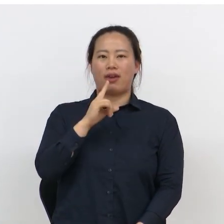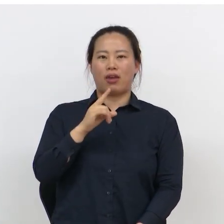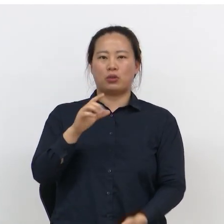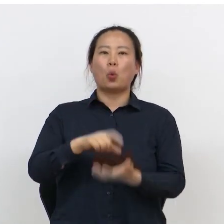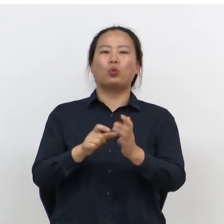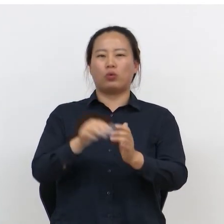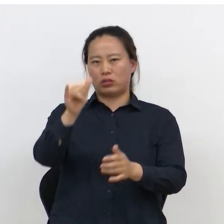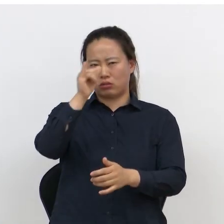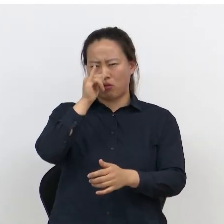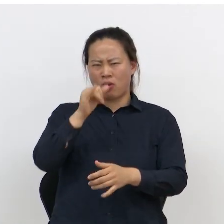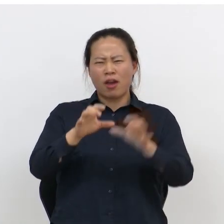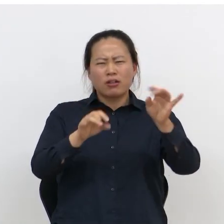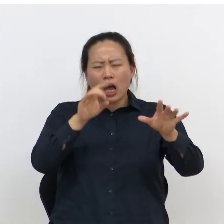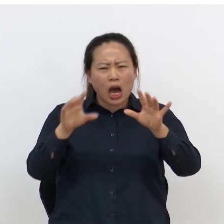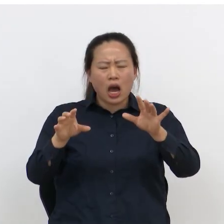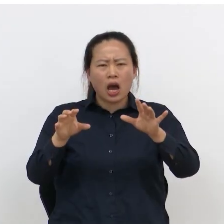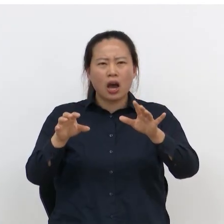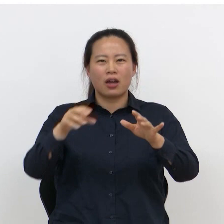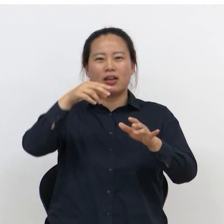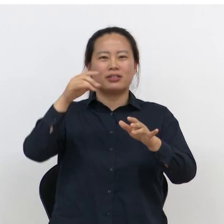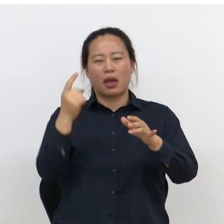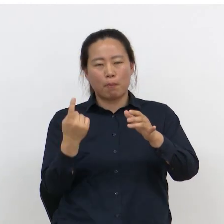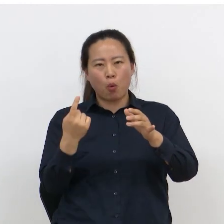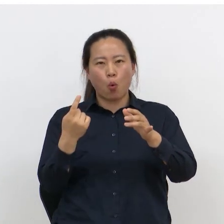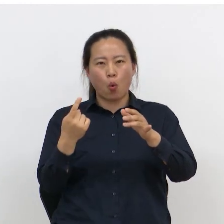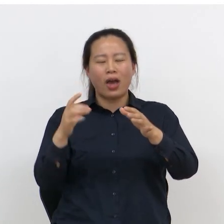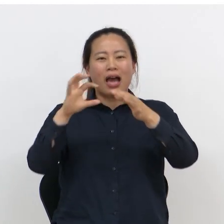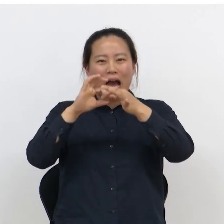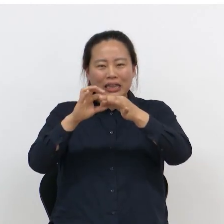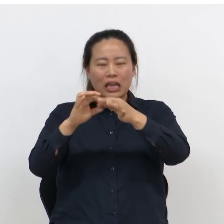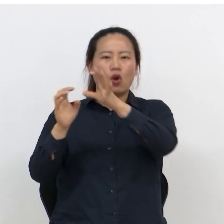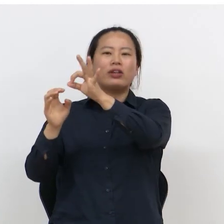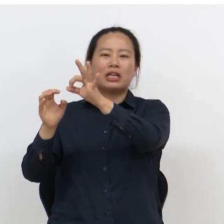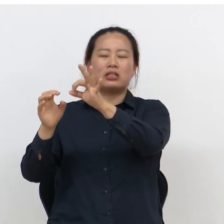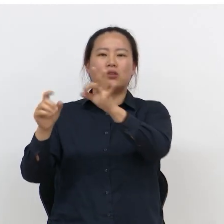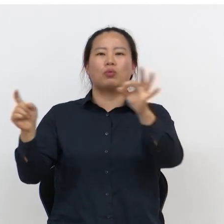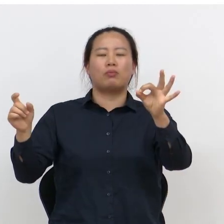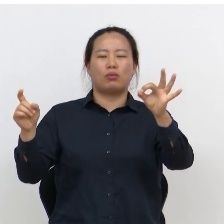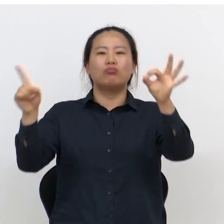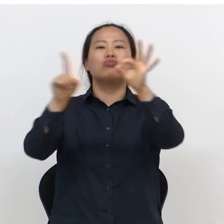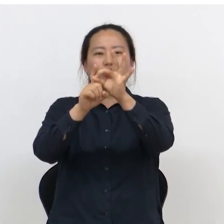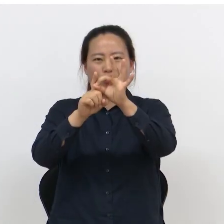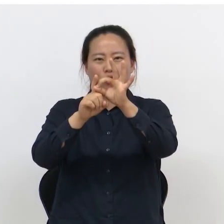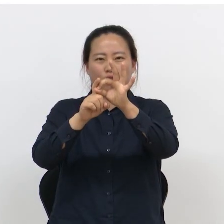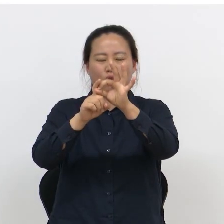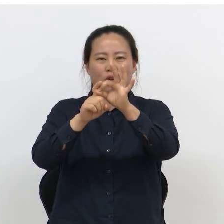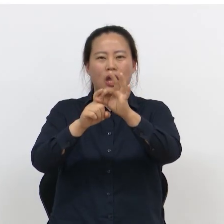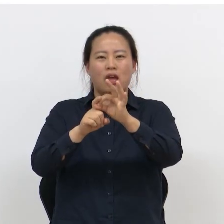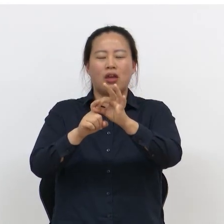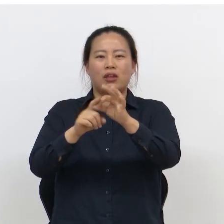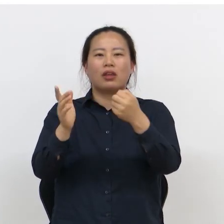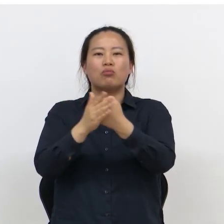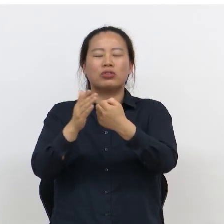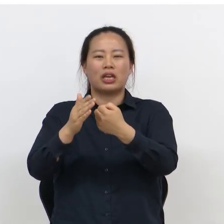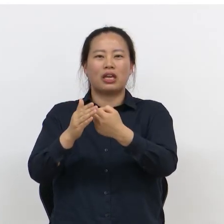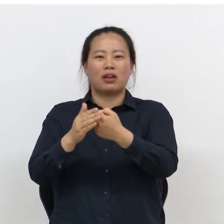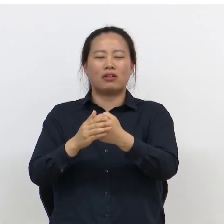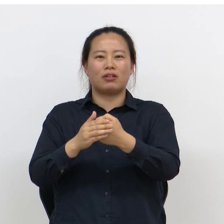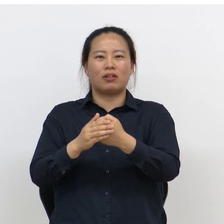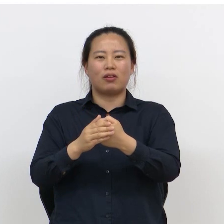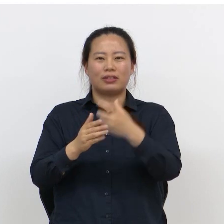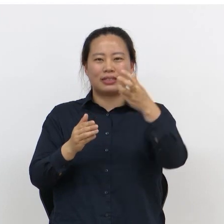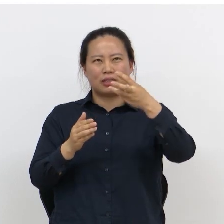3,500개. 그리고 각 뇌유모세포마다 10개의 신경세포가 연결되어 있어서 이렇게 한 35,000개의 신경세포 연결되어 있는 거죠.